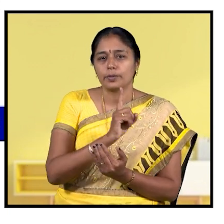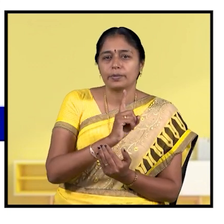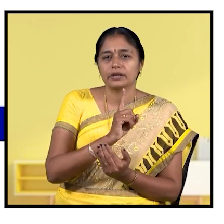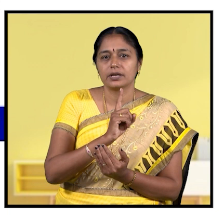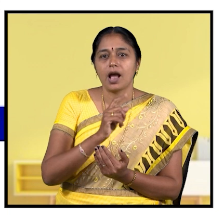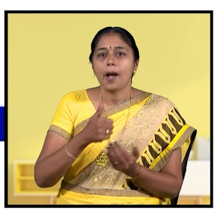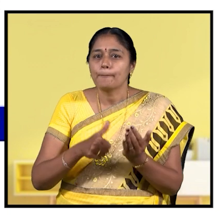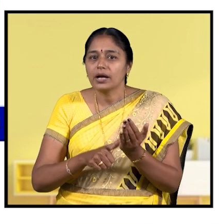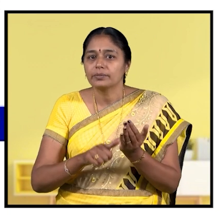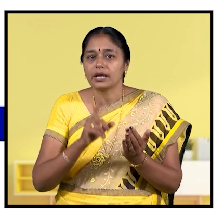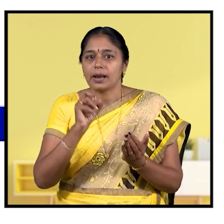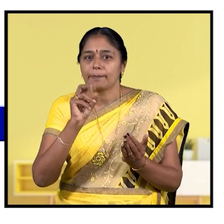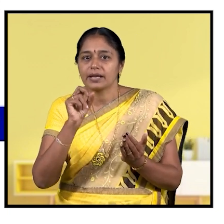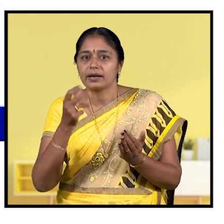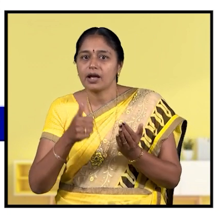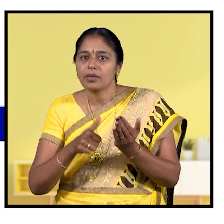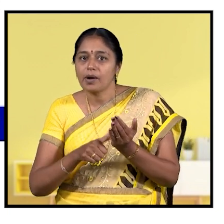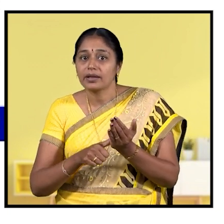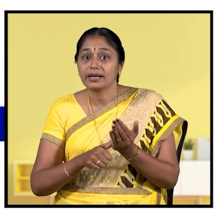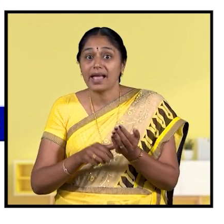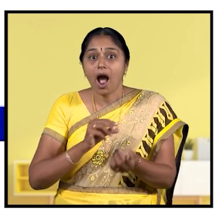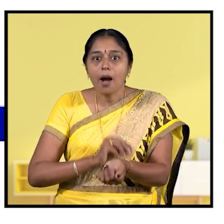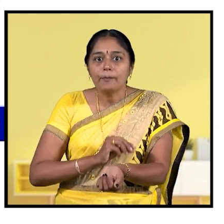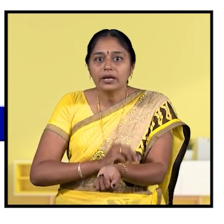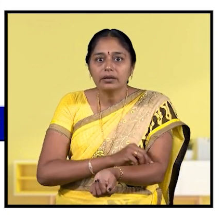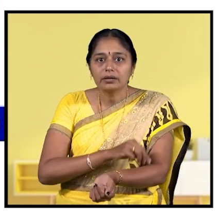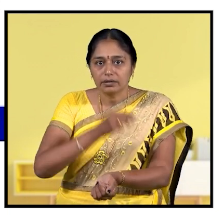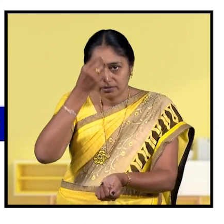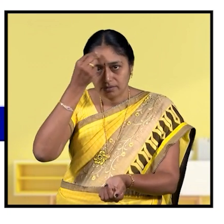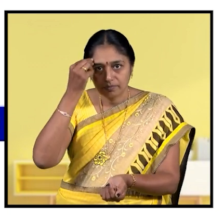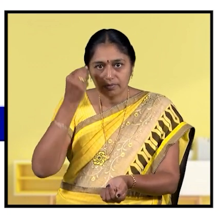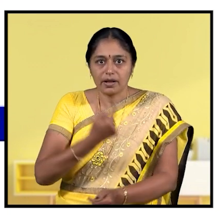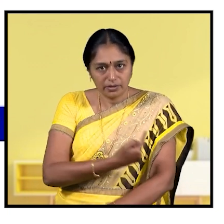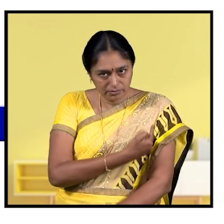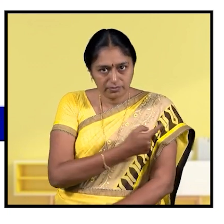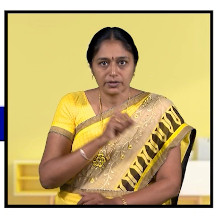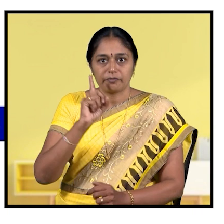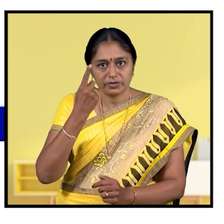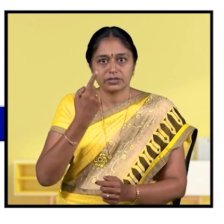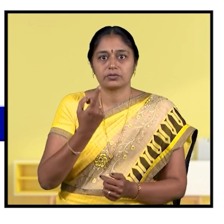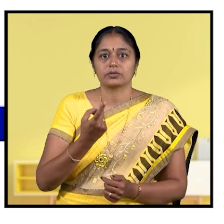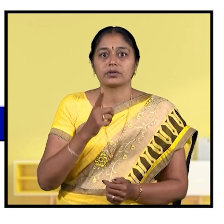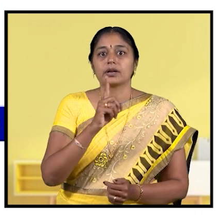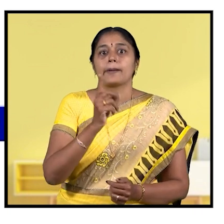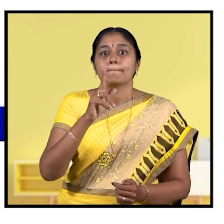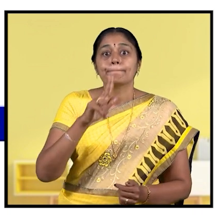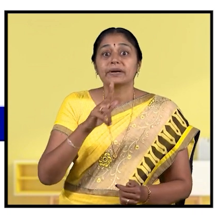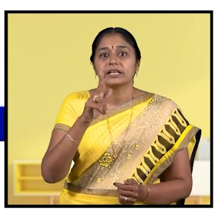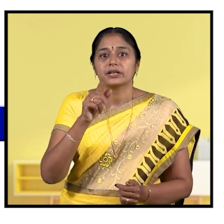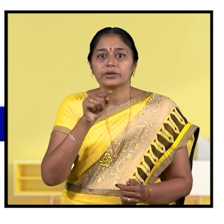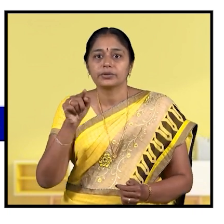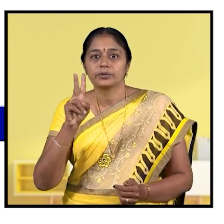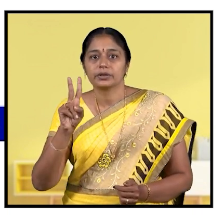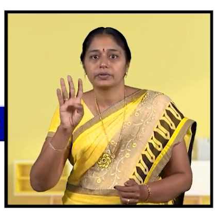மாதங்கள் அந்த காலகட்டத்தில் தட்டம்மைக்கான தடுப்பு மருந்தை நம்ம வந்து போடணும், 1வது ஊட்டம். அடுத்தாற் போல் 18 to 24